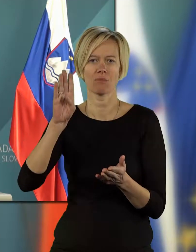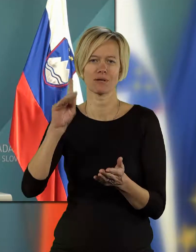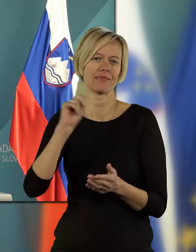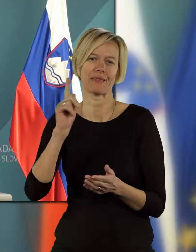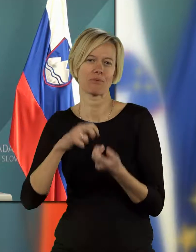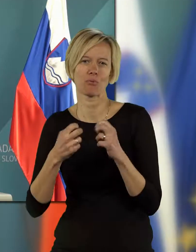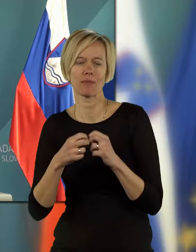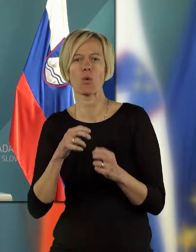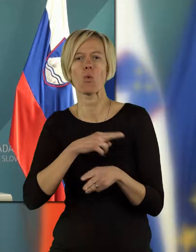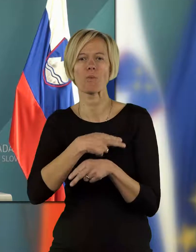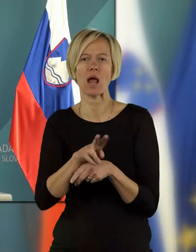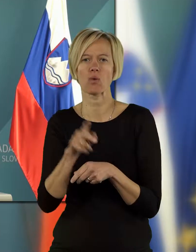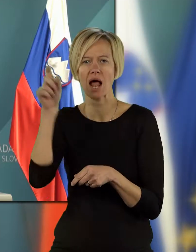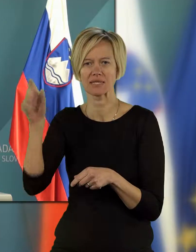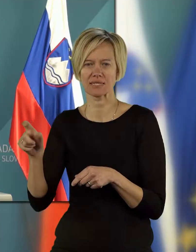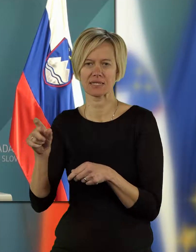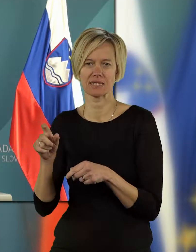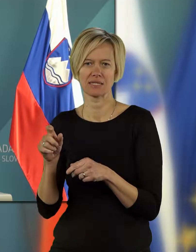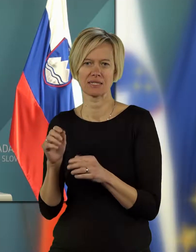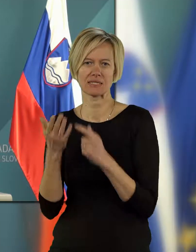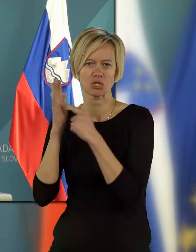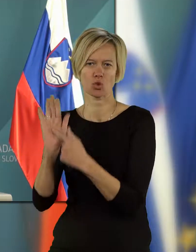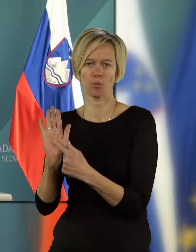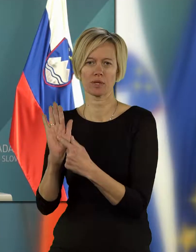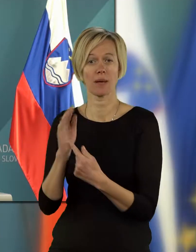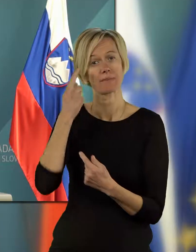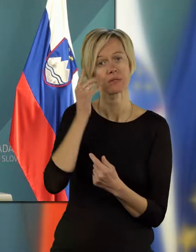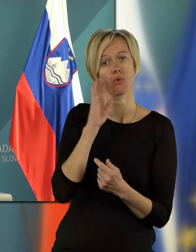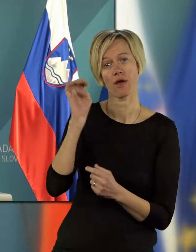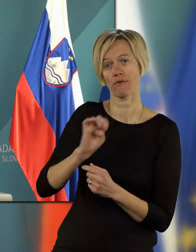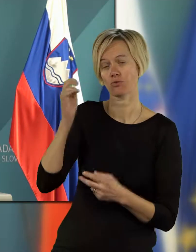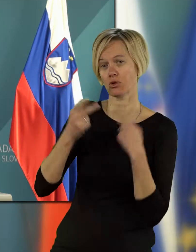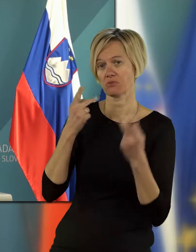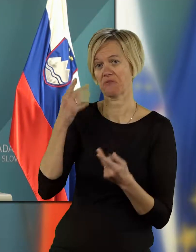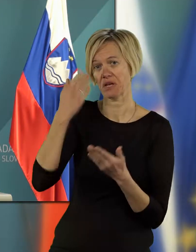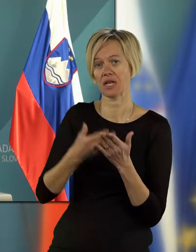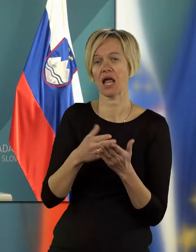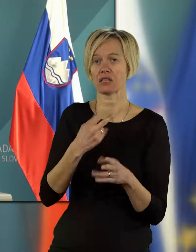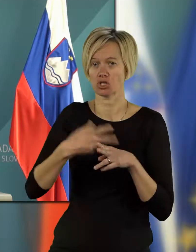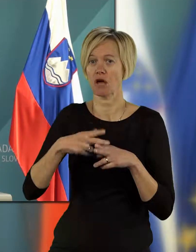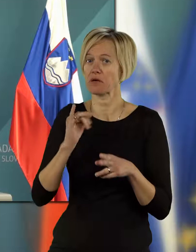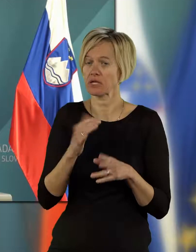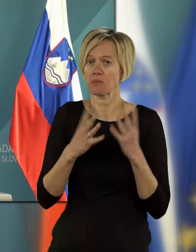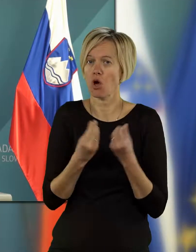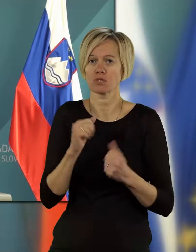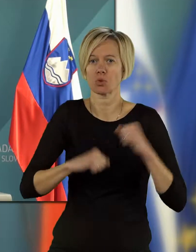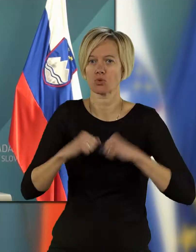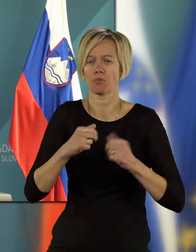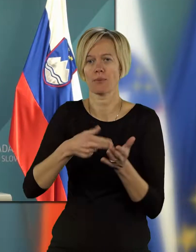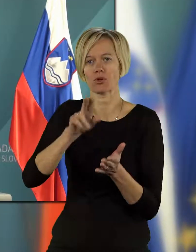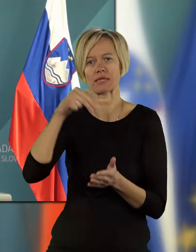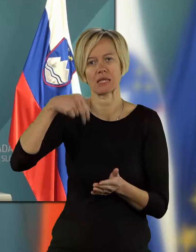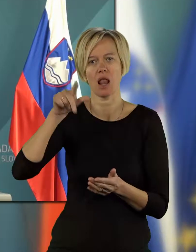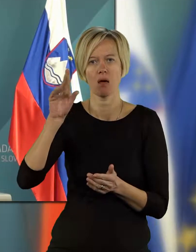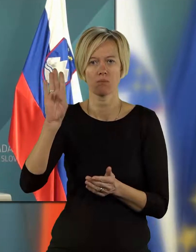ne ta upravljavski zastopnik? Menite, da nam bo Evropska komisija verjela, da je država sploh sposobna